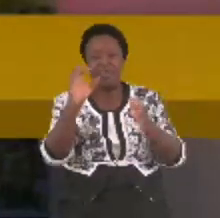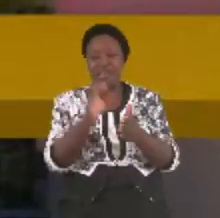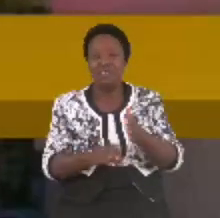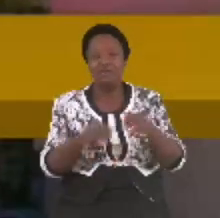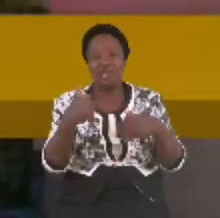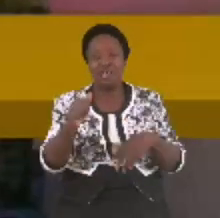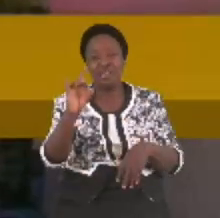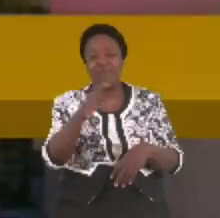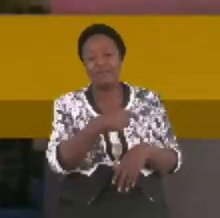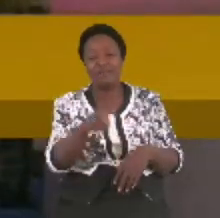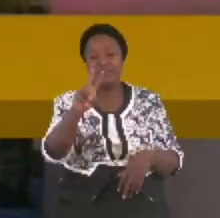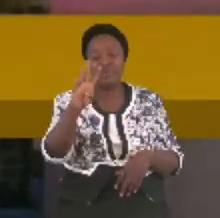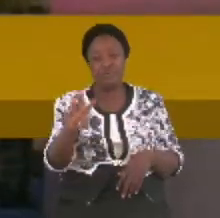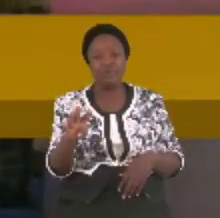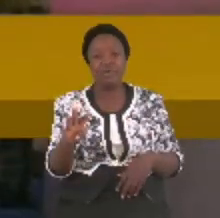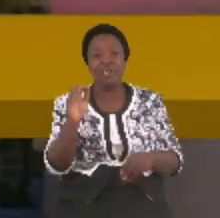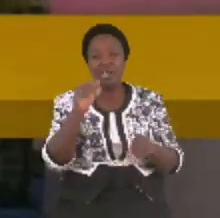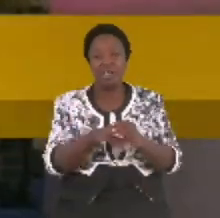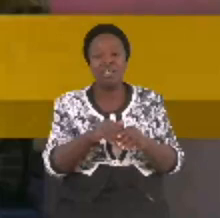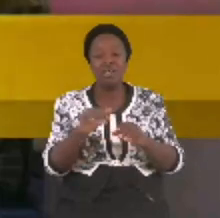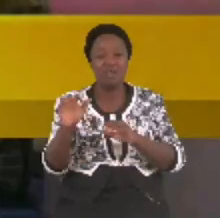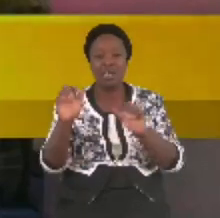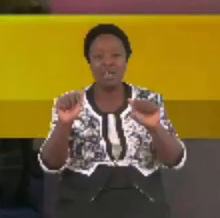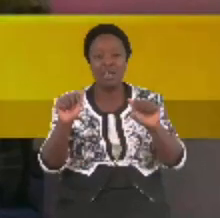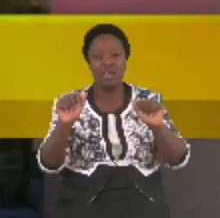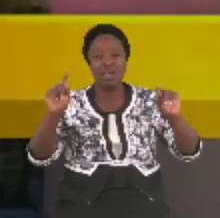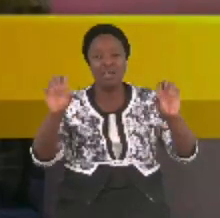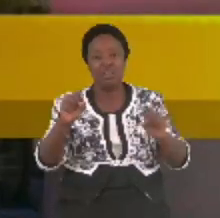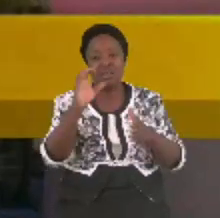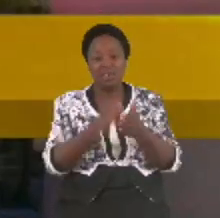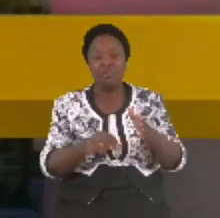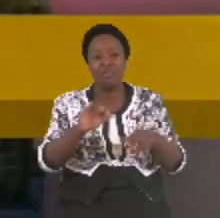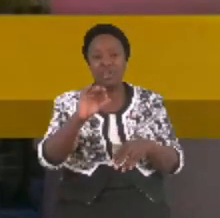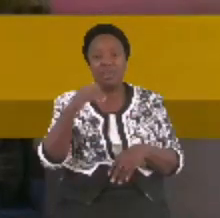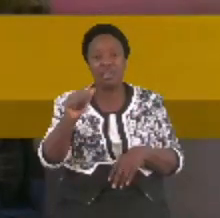verset 24. Acte 18, verset